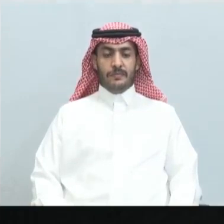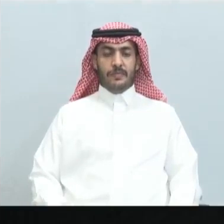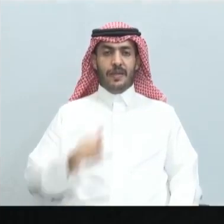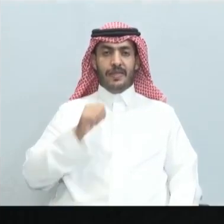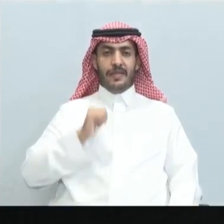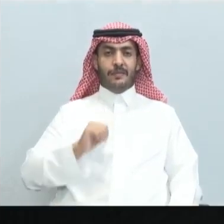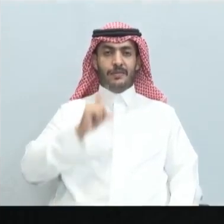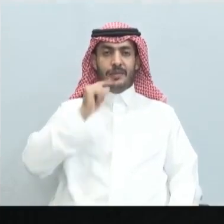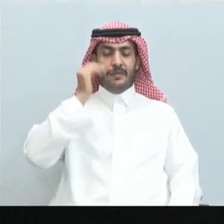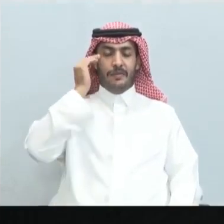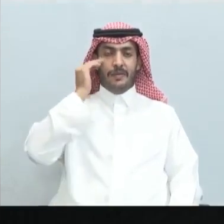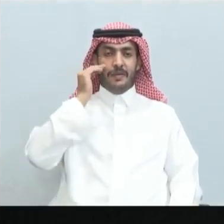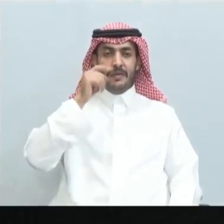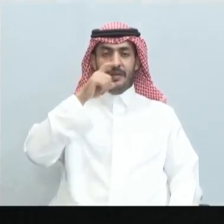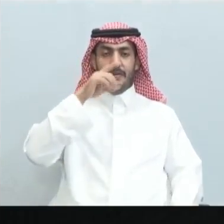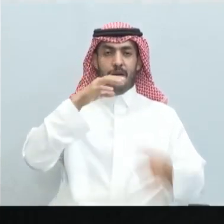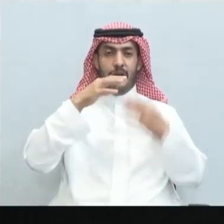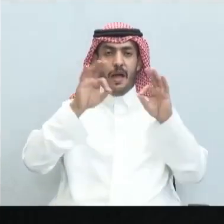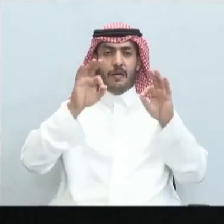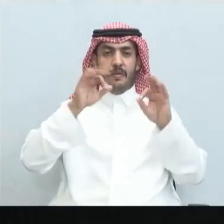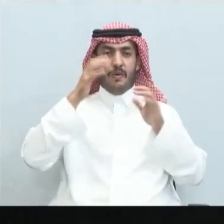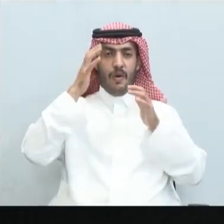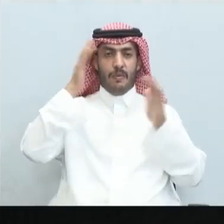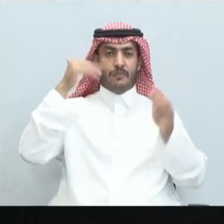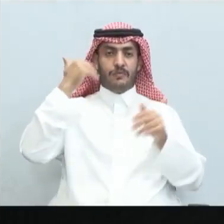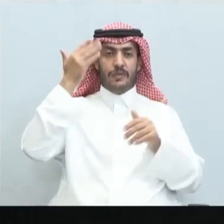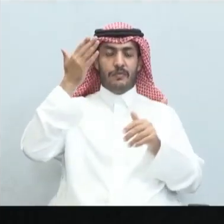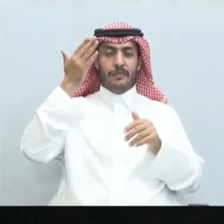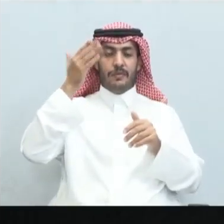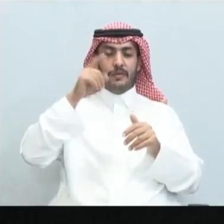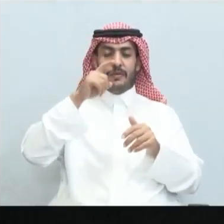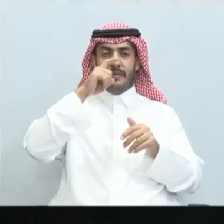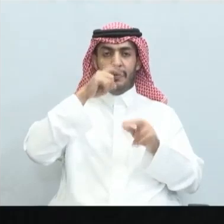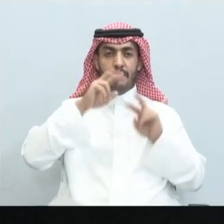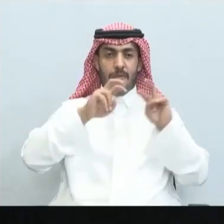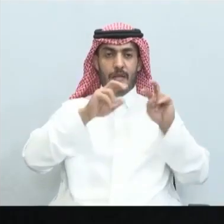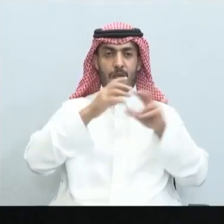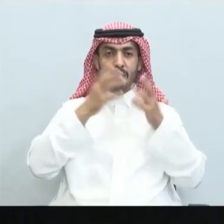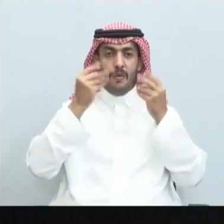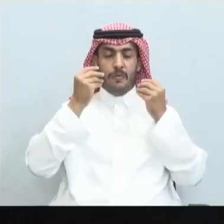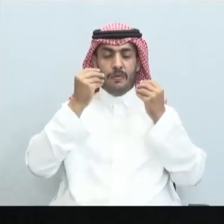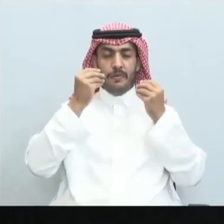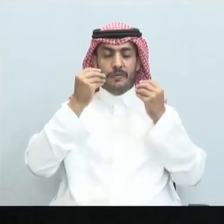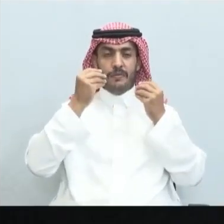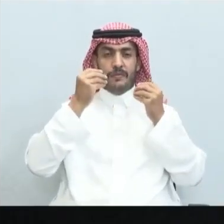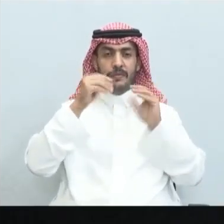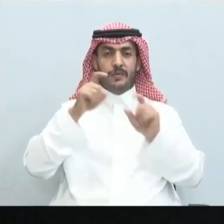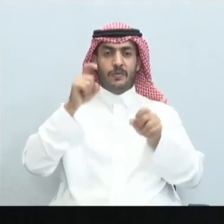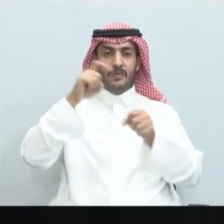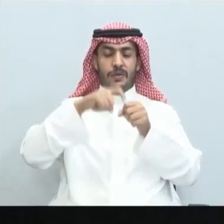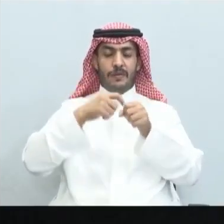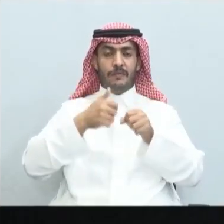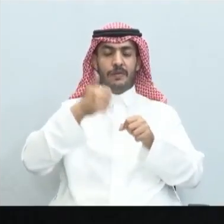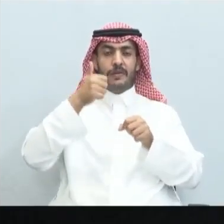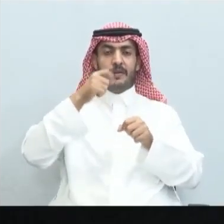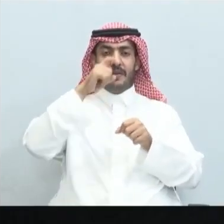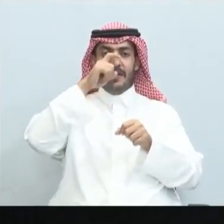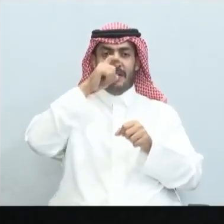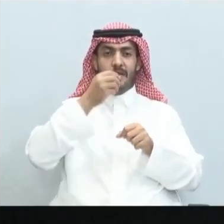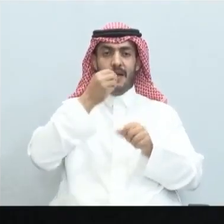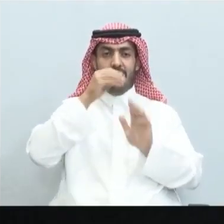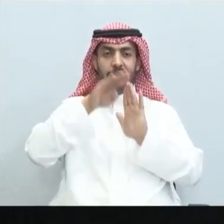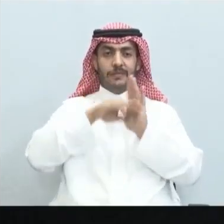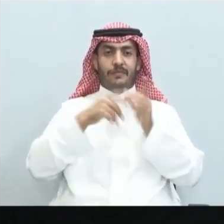طلابي وطالباتي نحن جميعا علماء المستقبل ولكي نبحث عن المعلومه ونصل اليها علينا